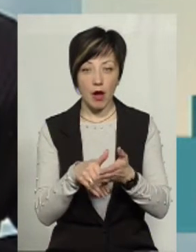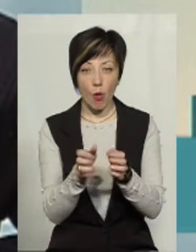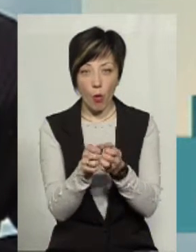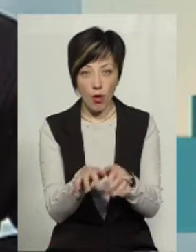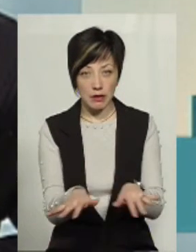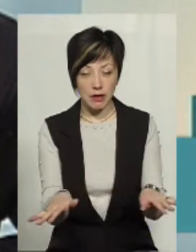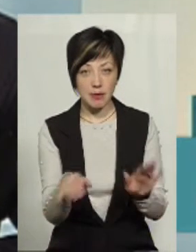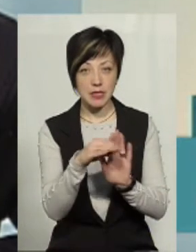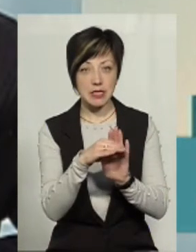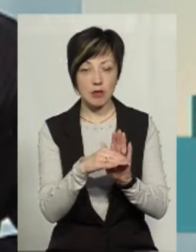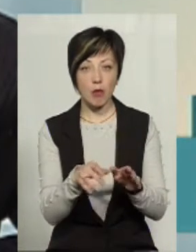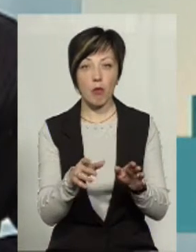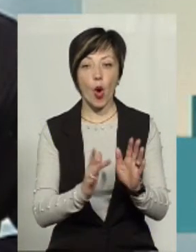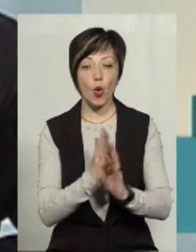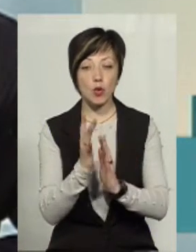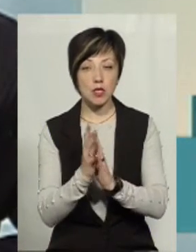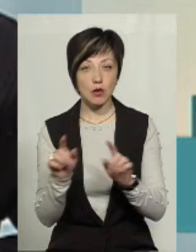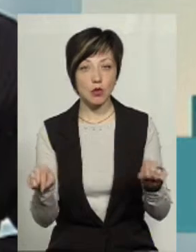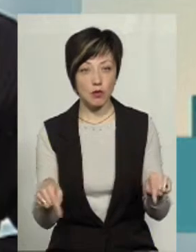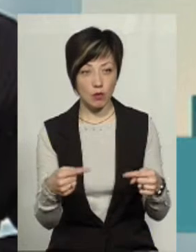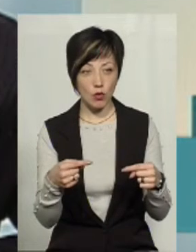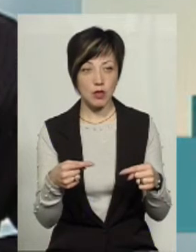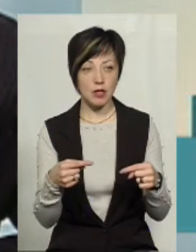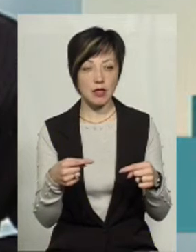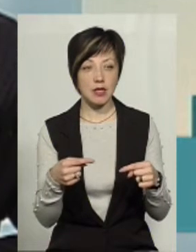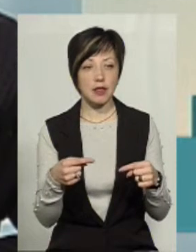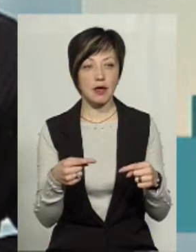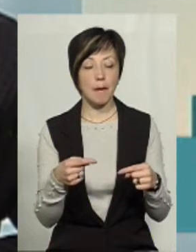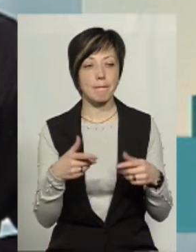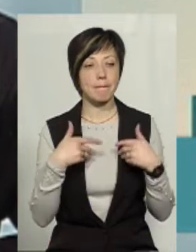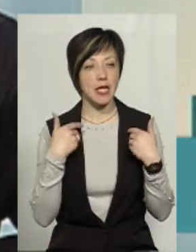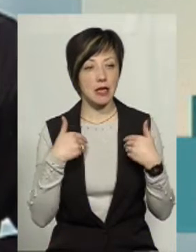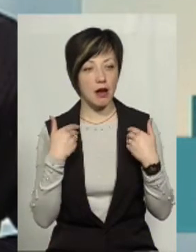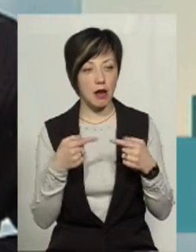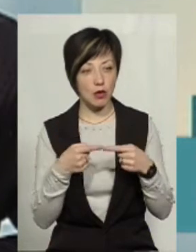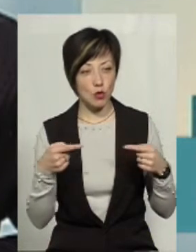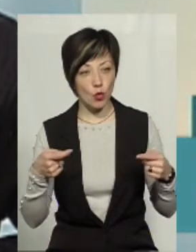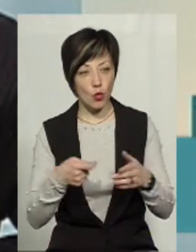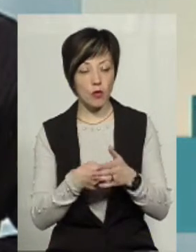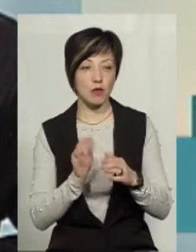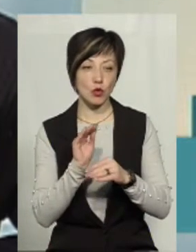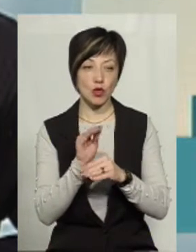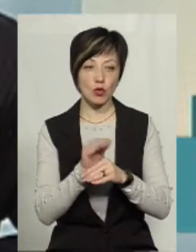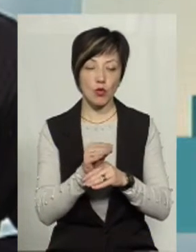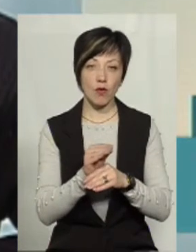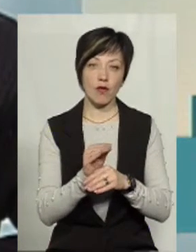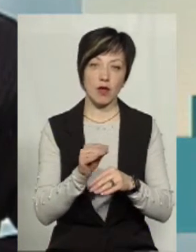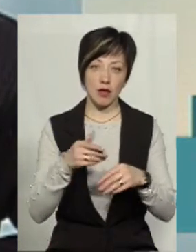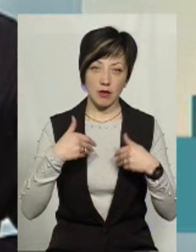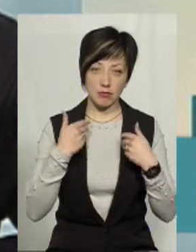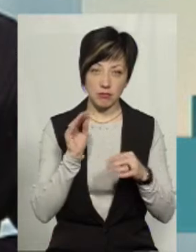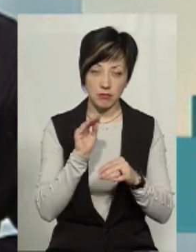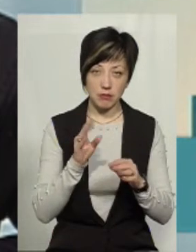кореневим системам рослин утворювати той же ті самі ж мінеральні добрива, вони забезпечують додаткове живлення,